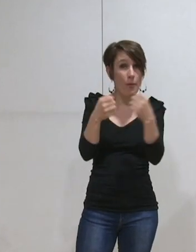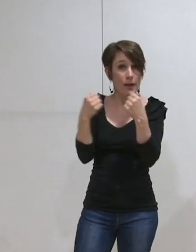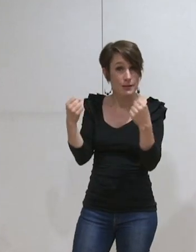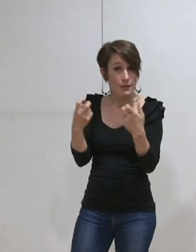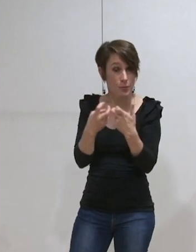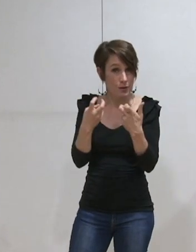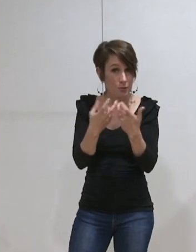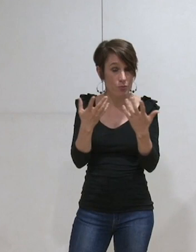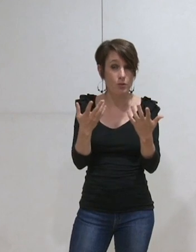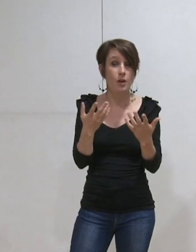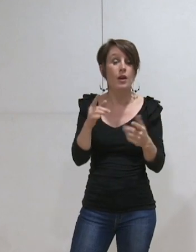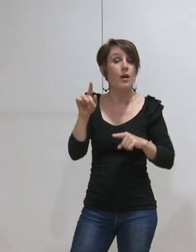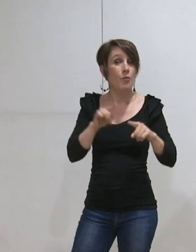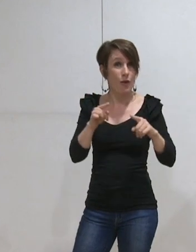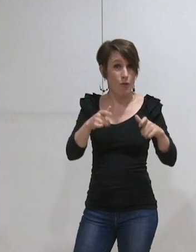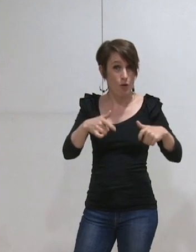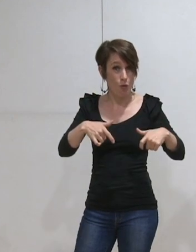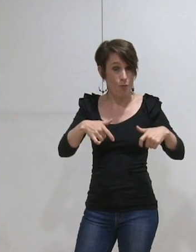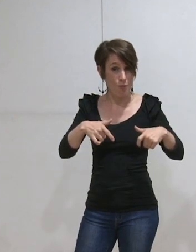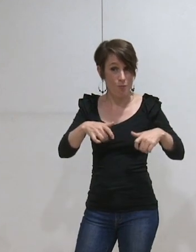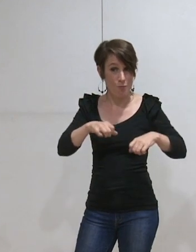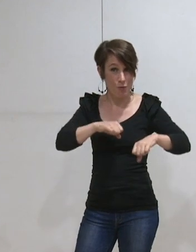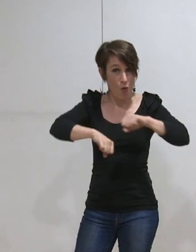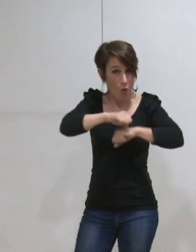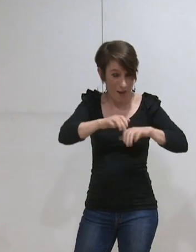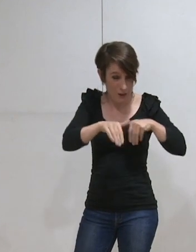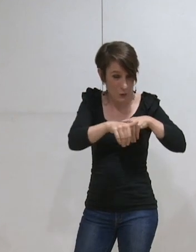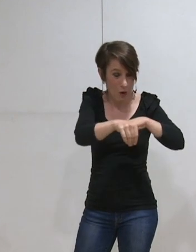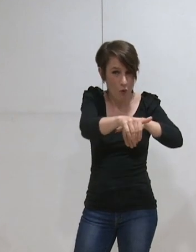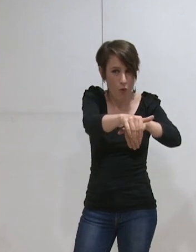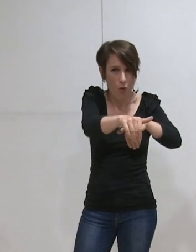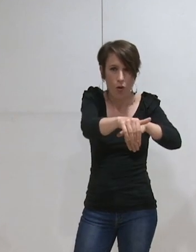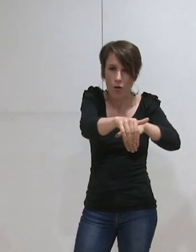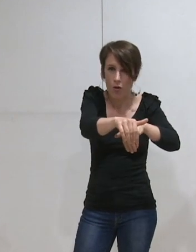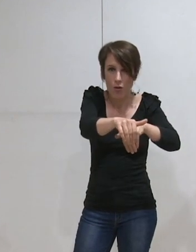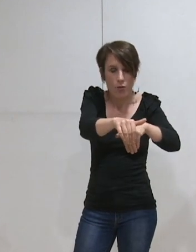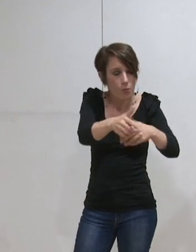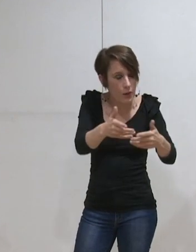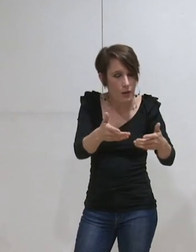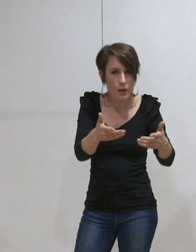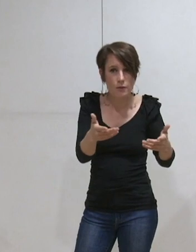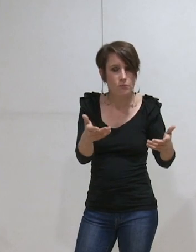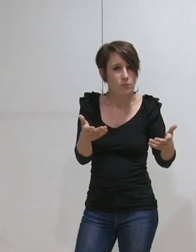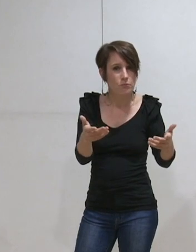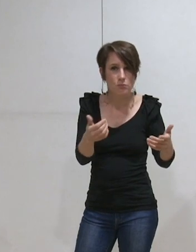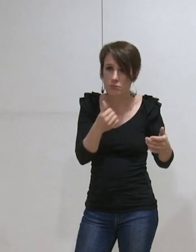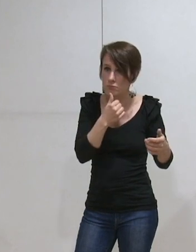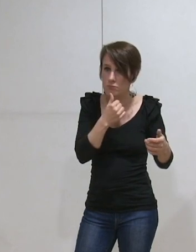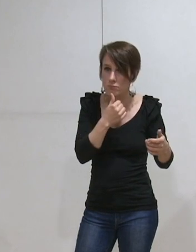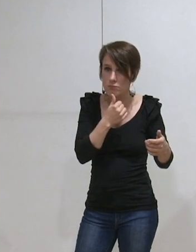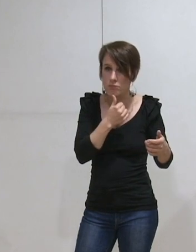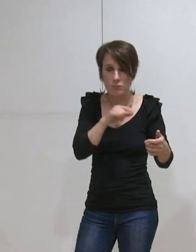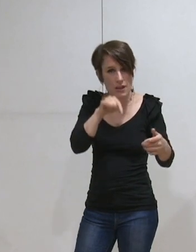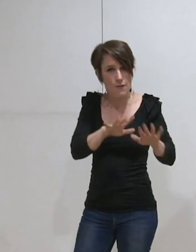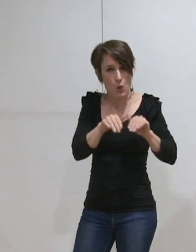lesquelles et bien il est important de tenir bon sur et bien le le niveau de logement